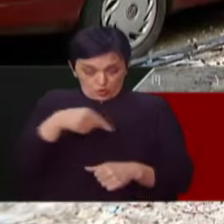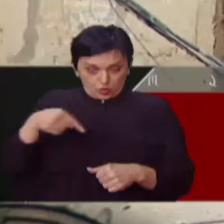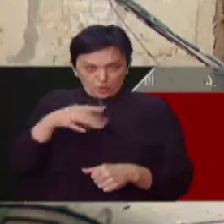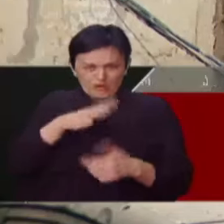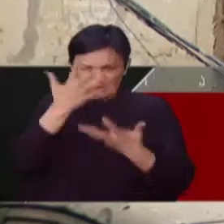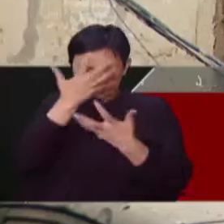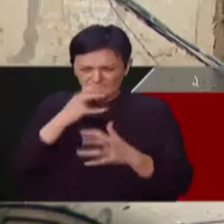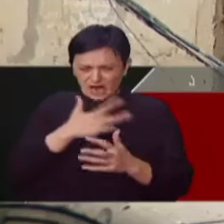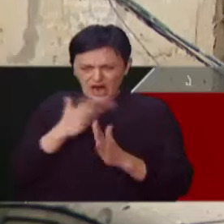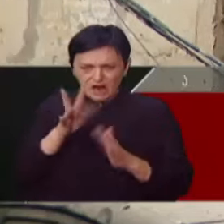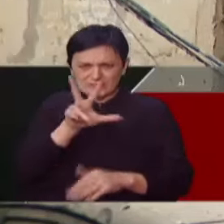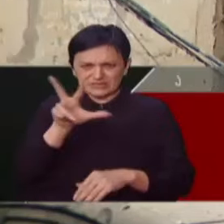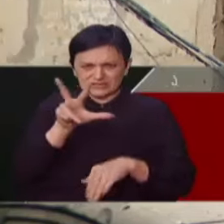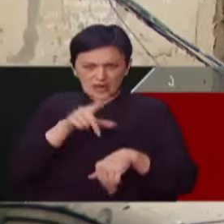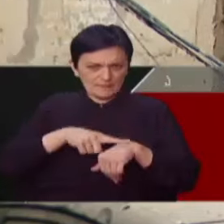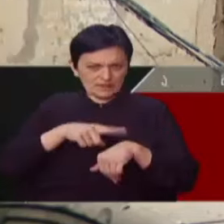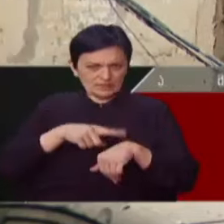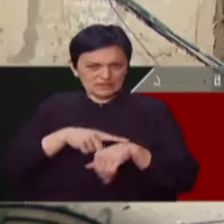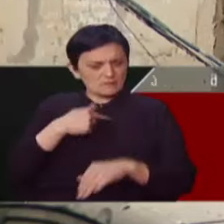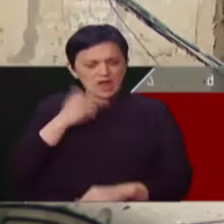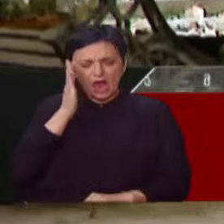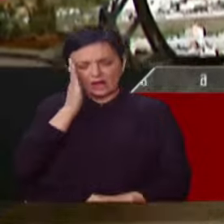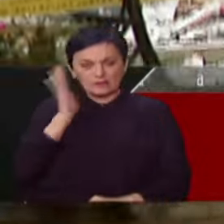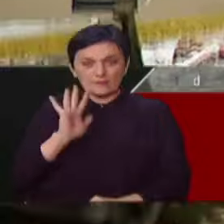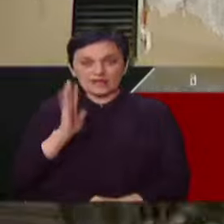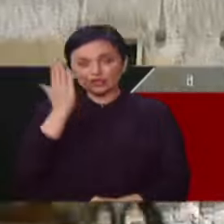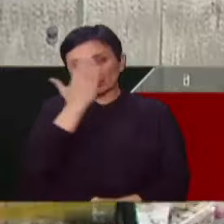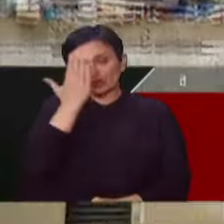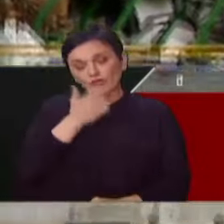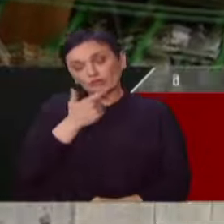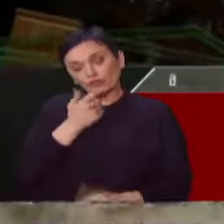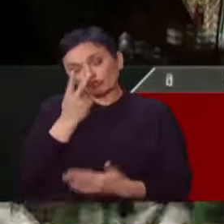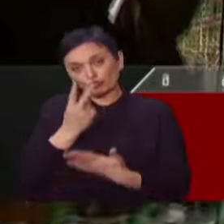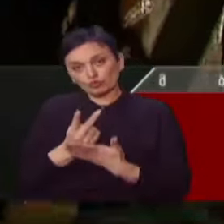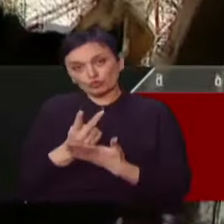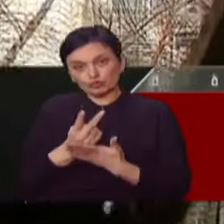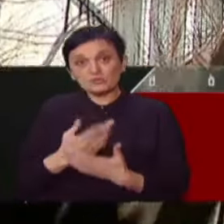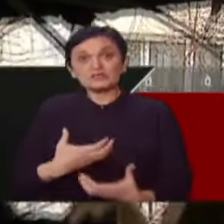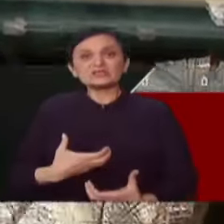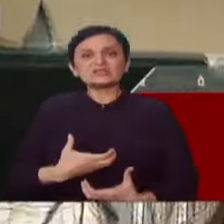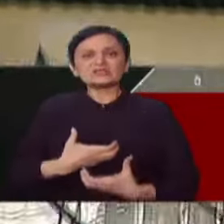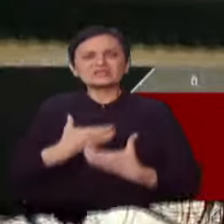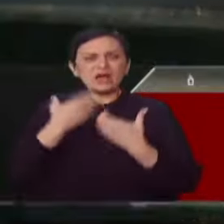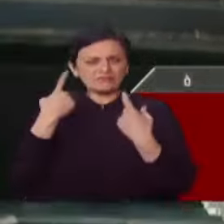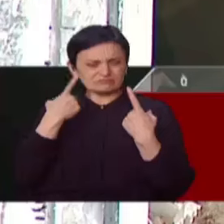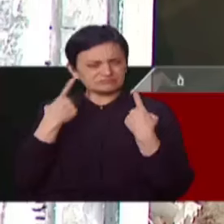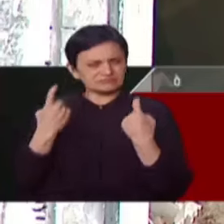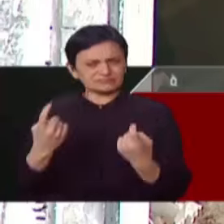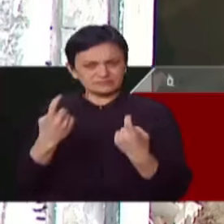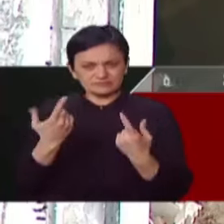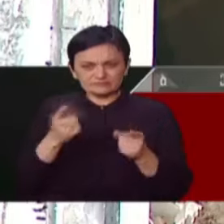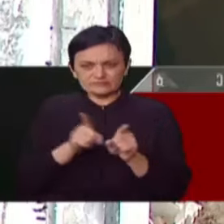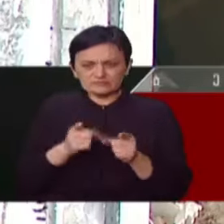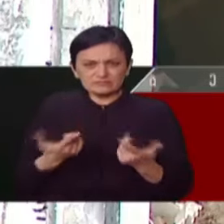tigo, hamis, sami saati, armezina, inosu urebdida, sașineli, sastiki, hma, sastiki,